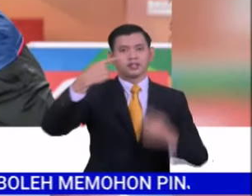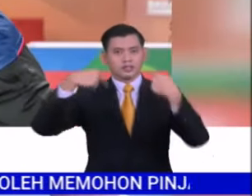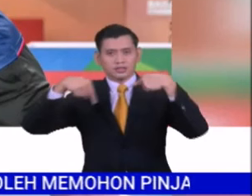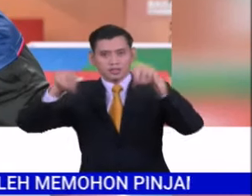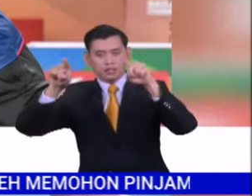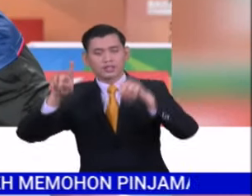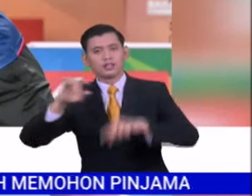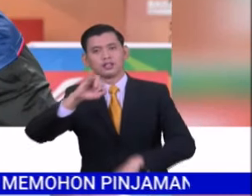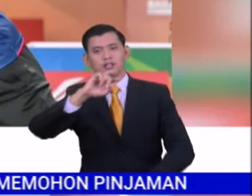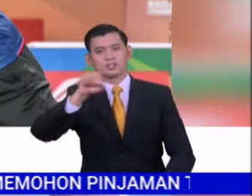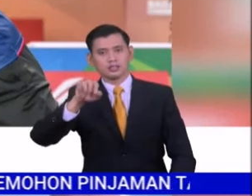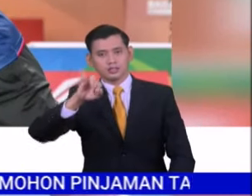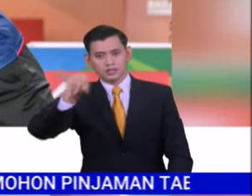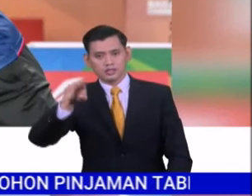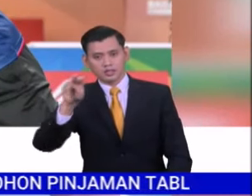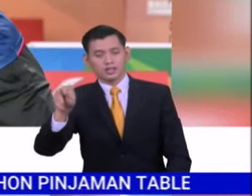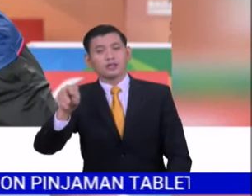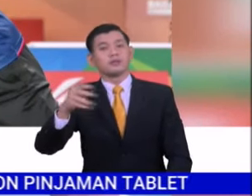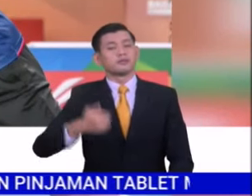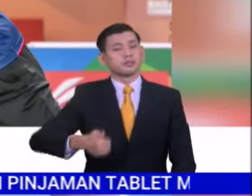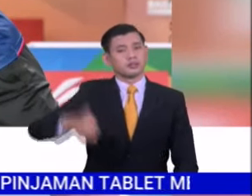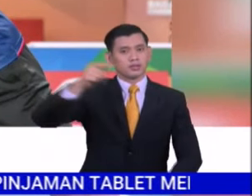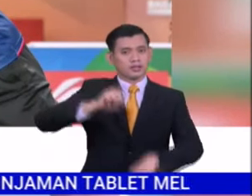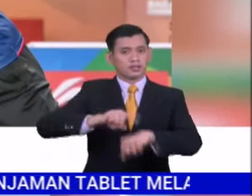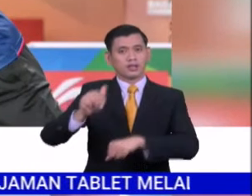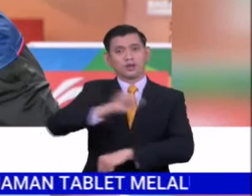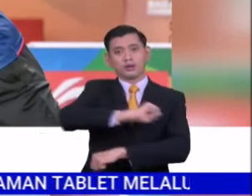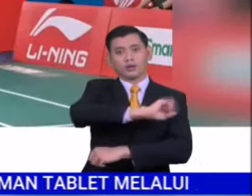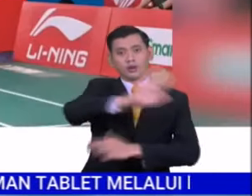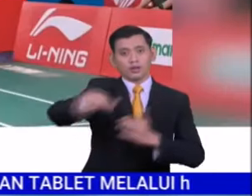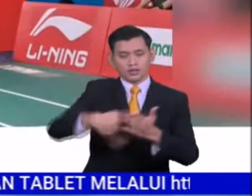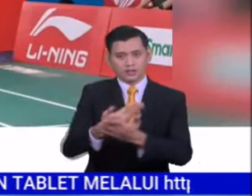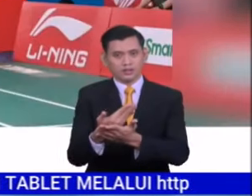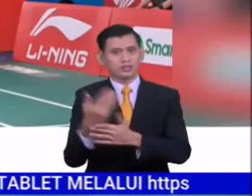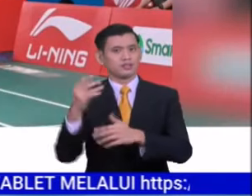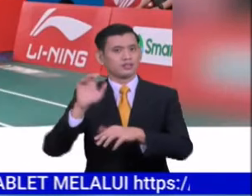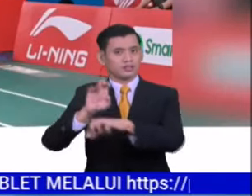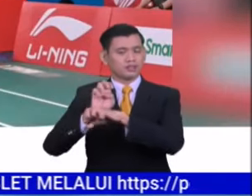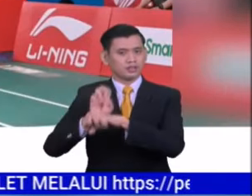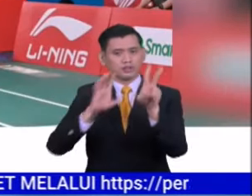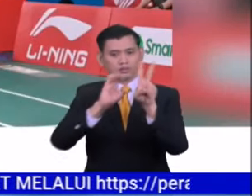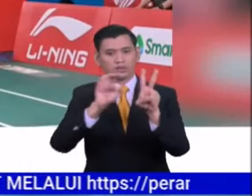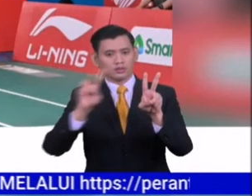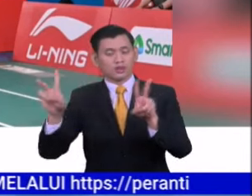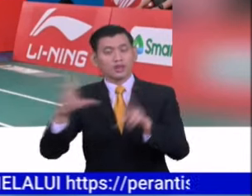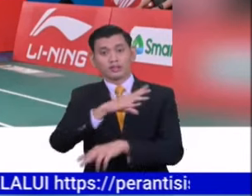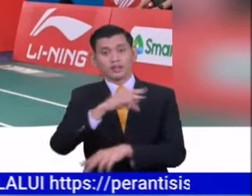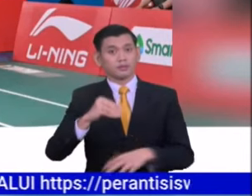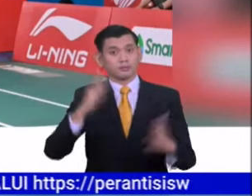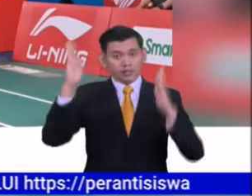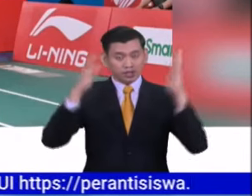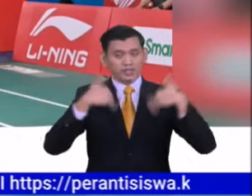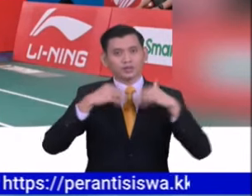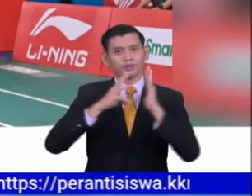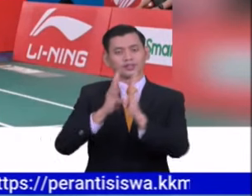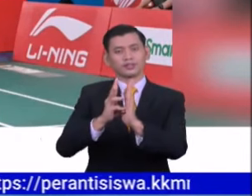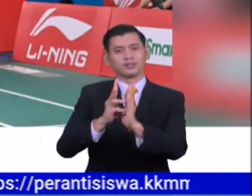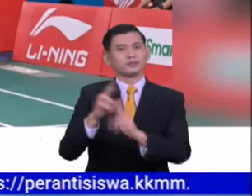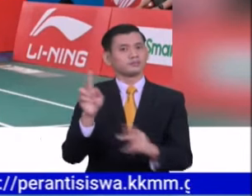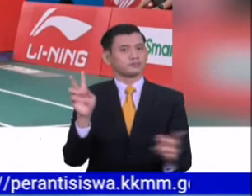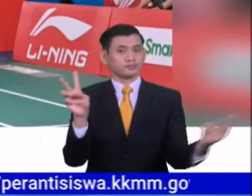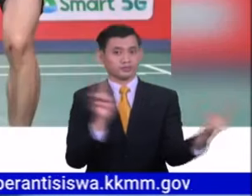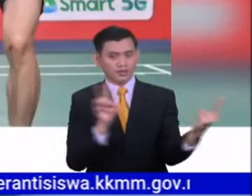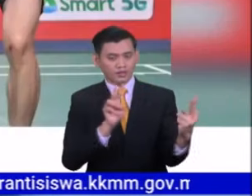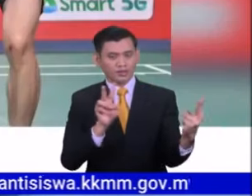Zijia adalah semasa kejohanan All England pada 2020. Sementara itu, Malaysia juga memiliki wakil dalam kategori bergu